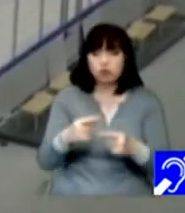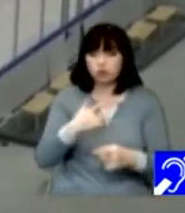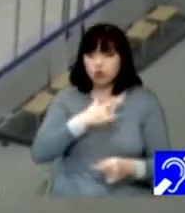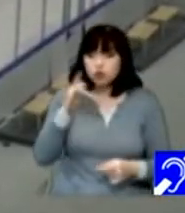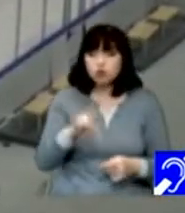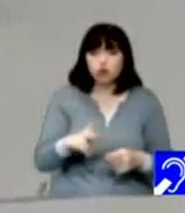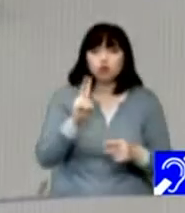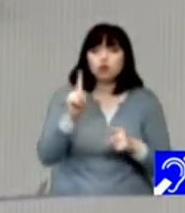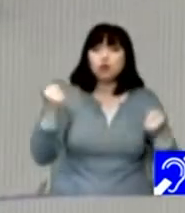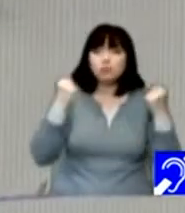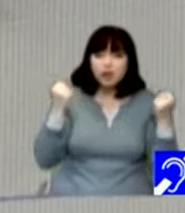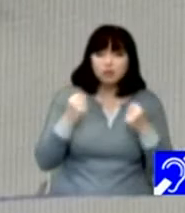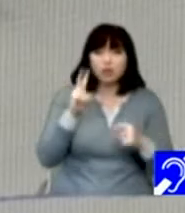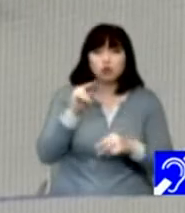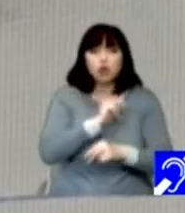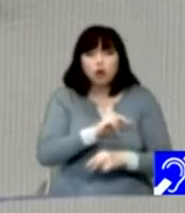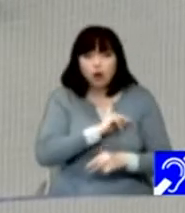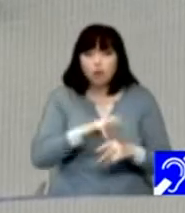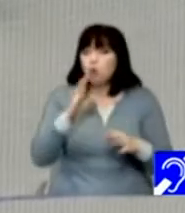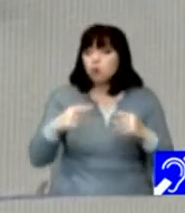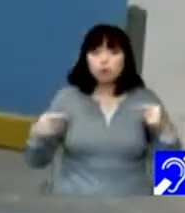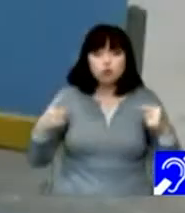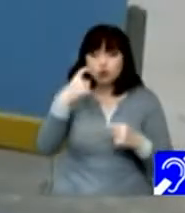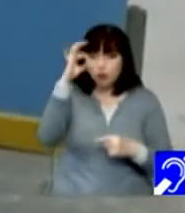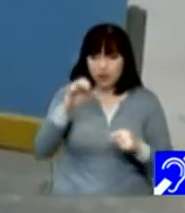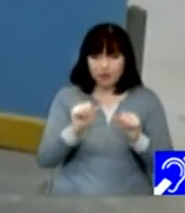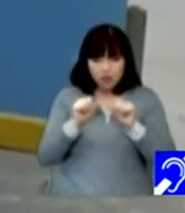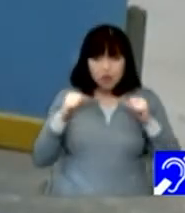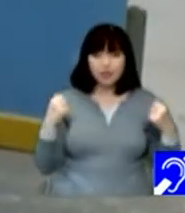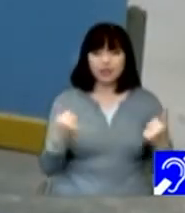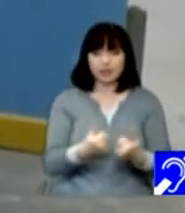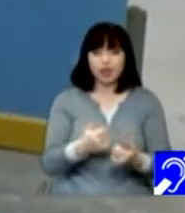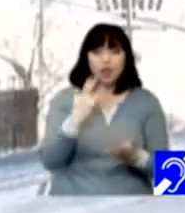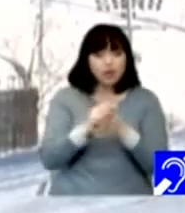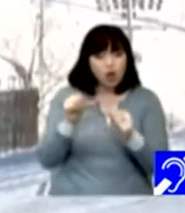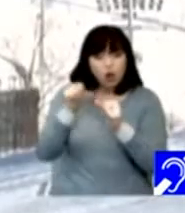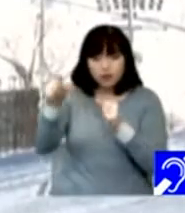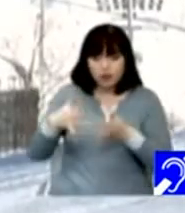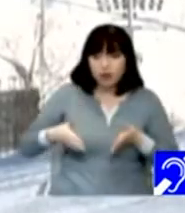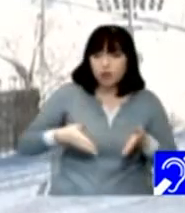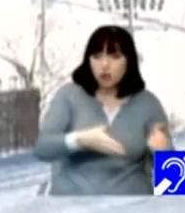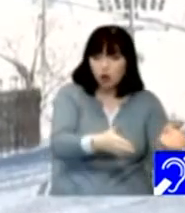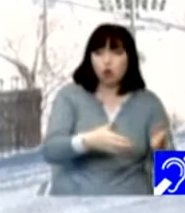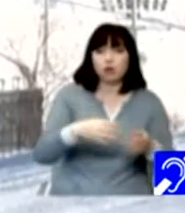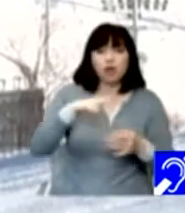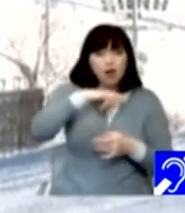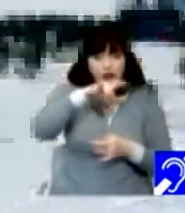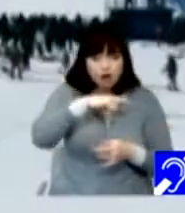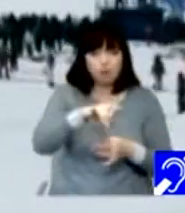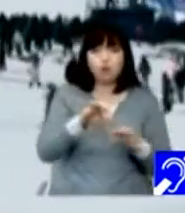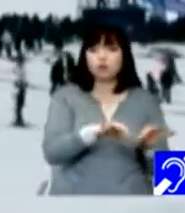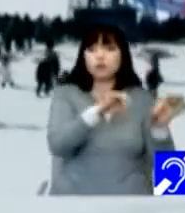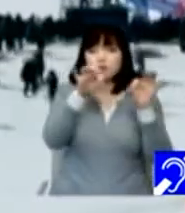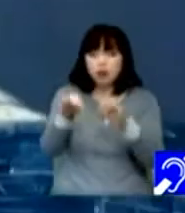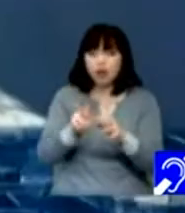sportivi și personal tehnic, vor fi complet izolați de exterior. Sunt trasee separate atât în aeroport cât și în privința transportului